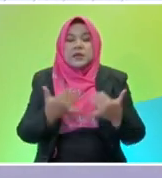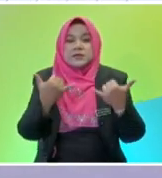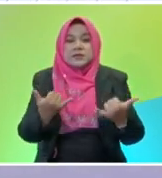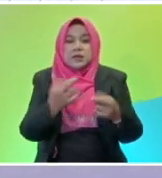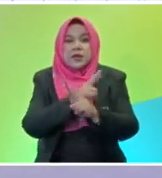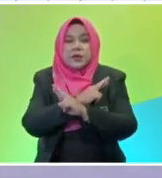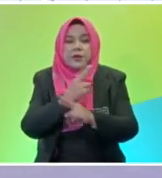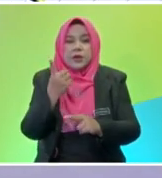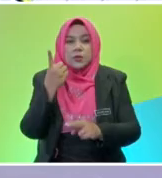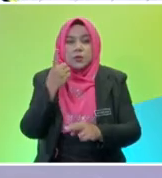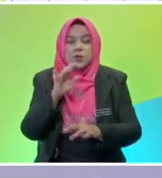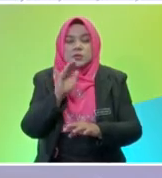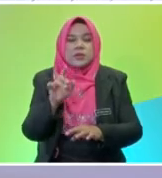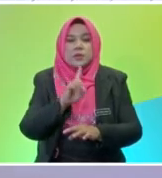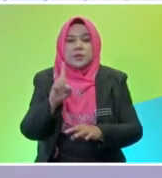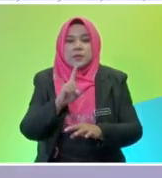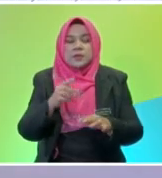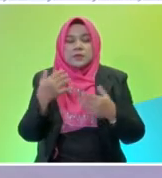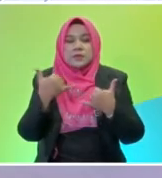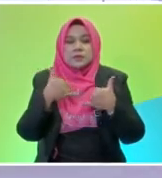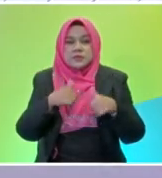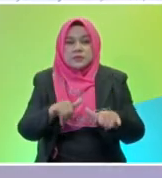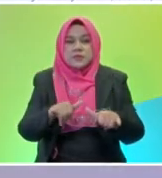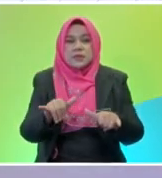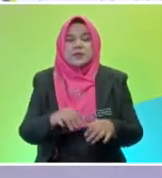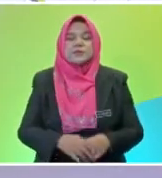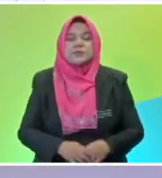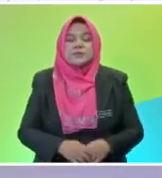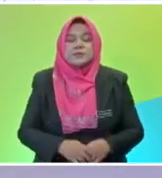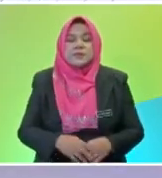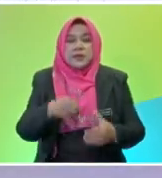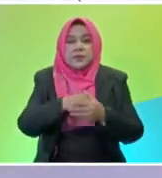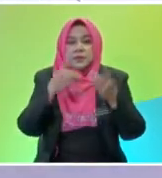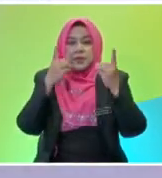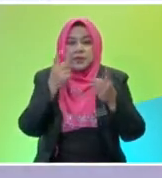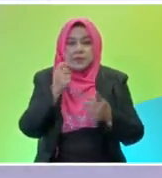berhak seketika jangan kemalaman ya terus kasih tiap bersama dengan kami di PBD dalam